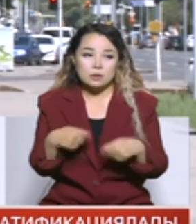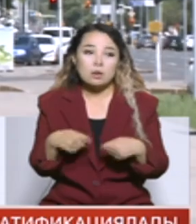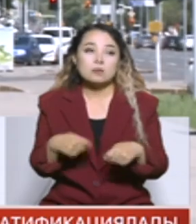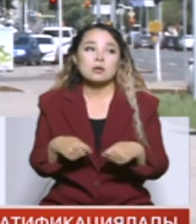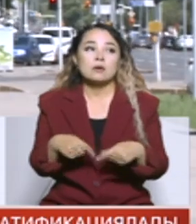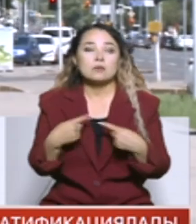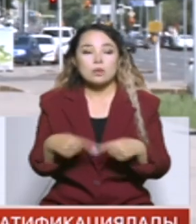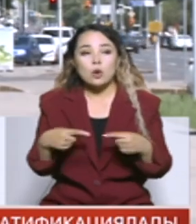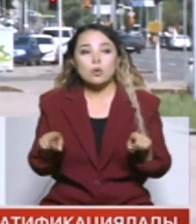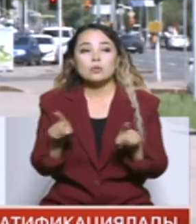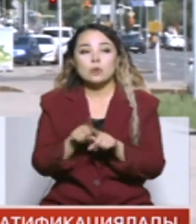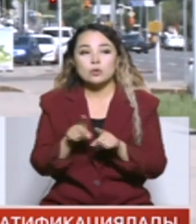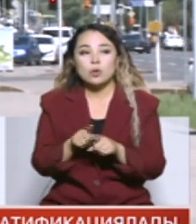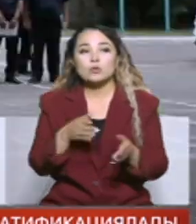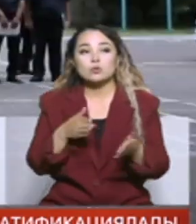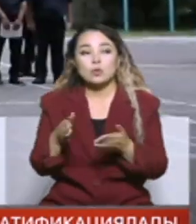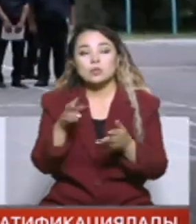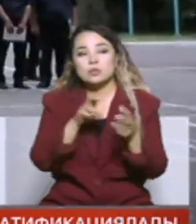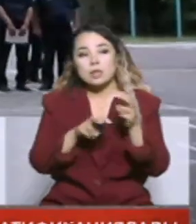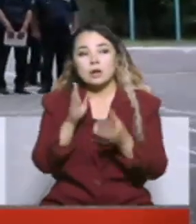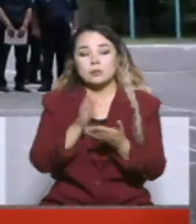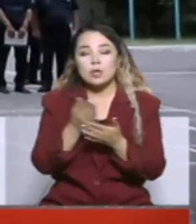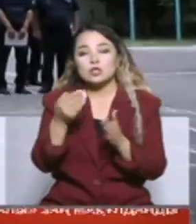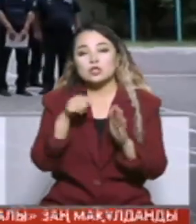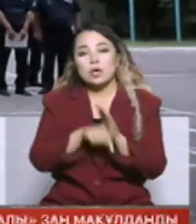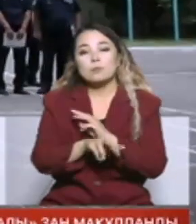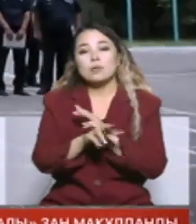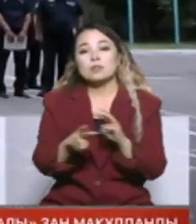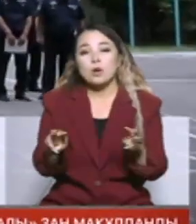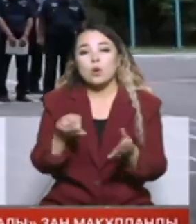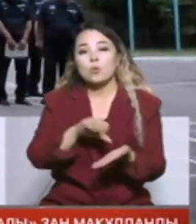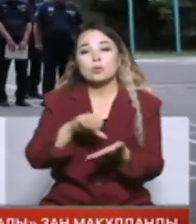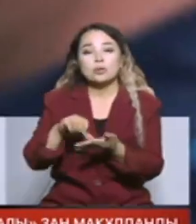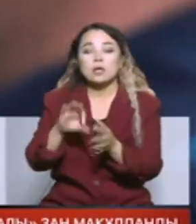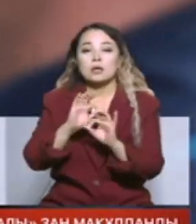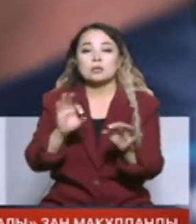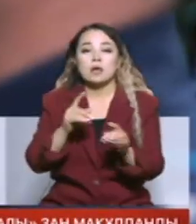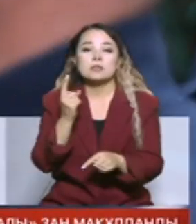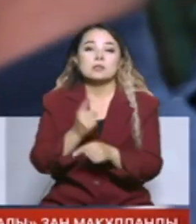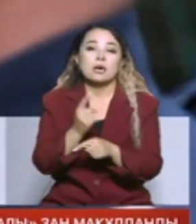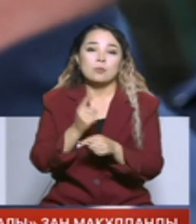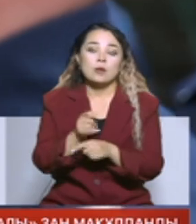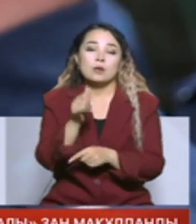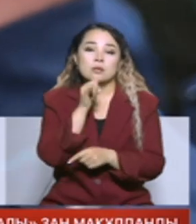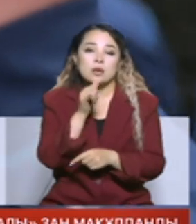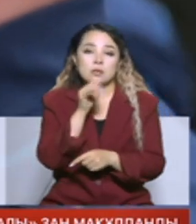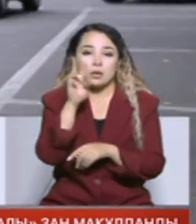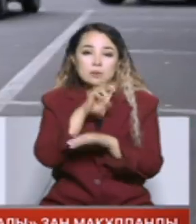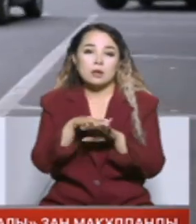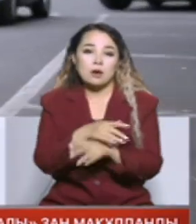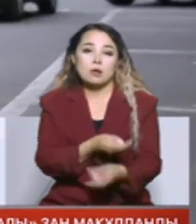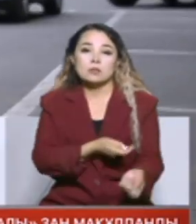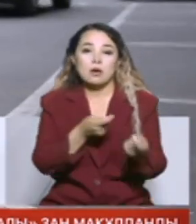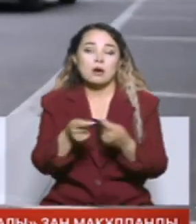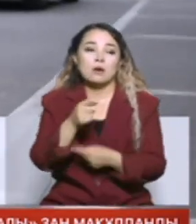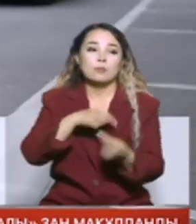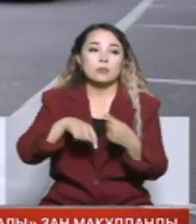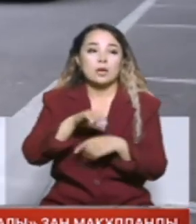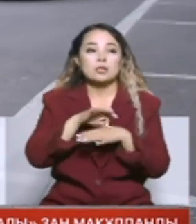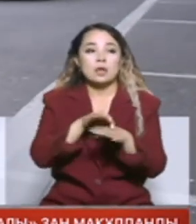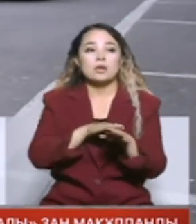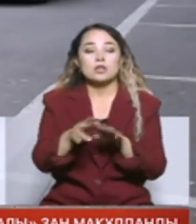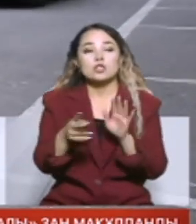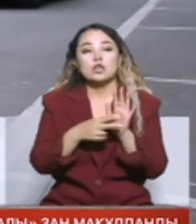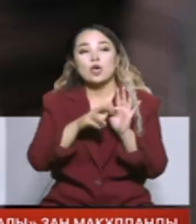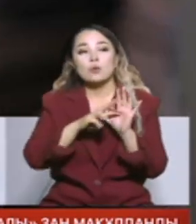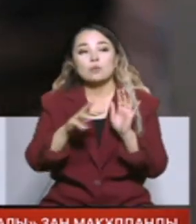басқа бір жолдарын іздейді олар. Ішкі істер министрлігі өкілдерінің айтуынша, тыйым салынған вейпті елге әкеліп айналымға жібергендер 7